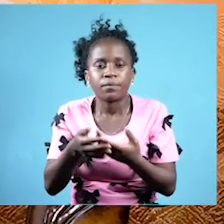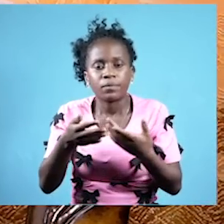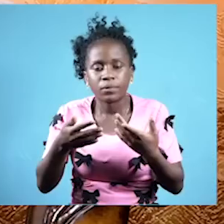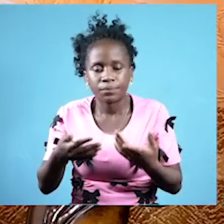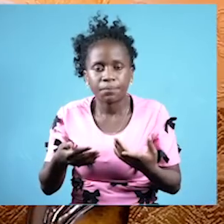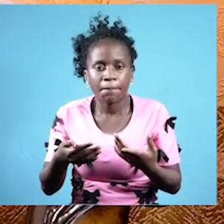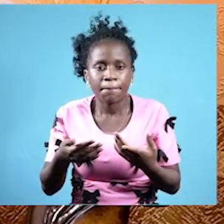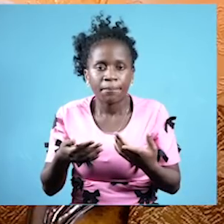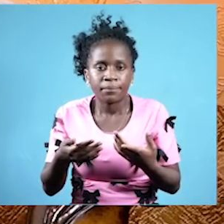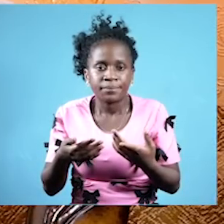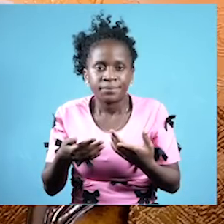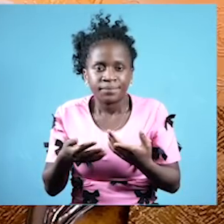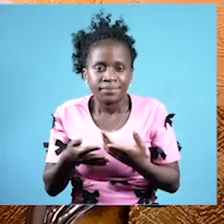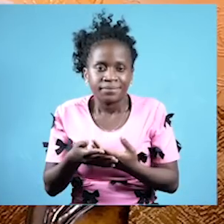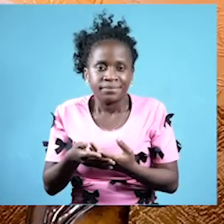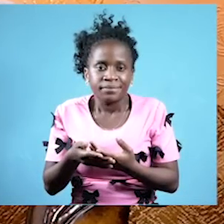na